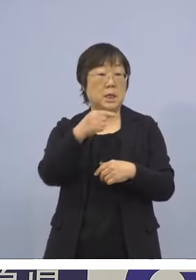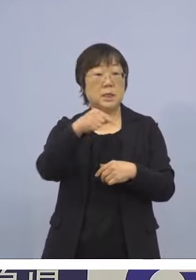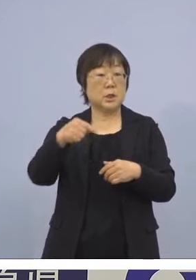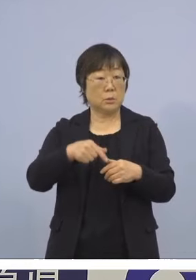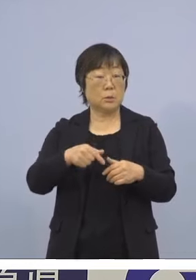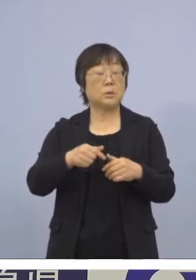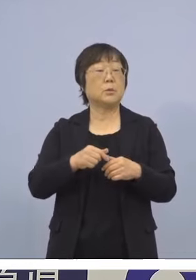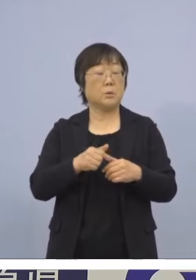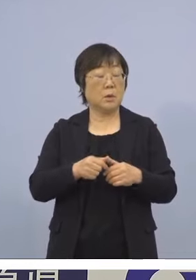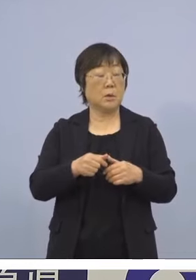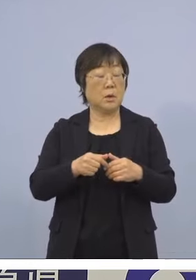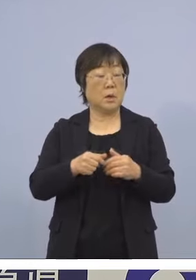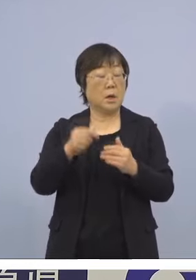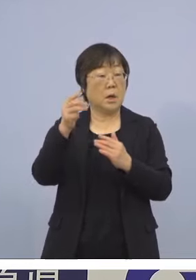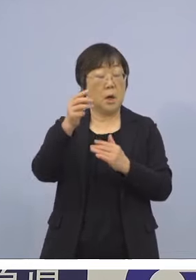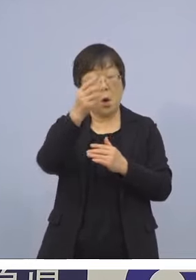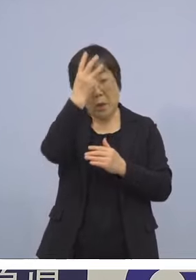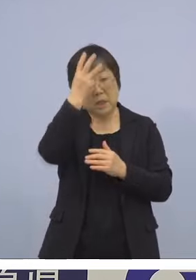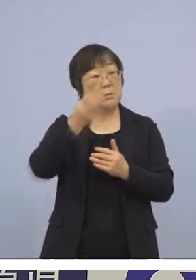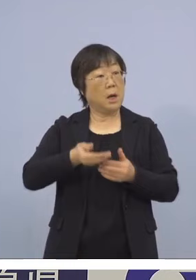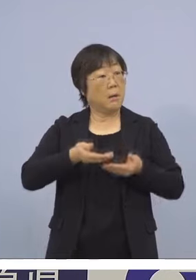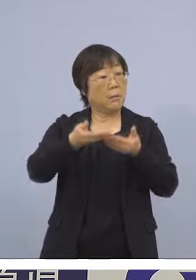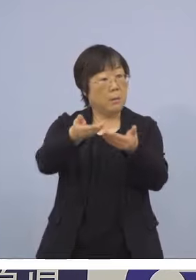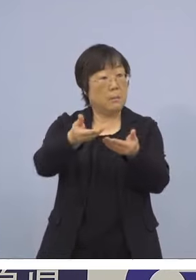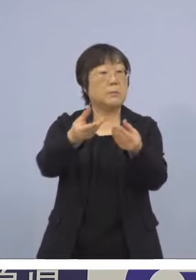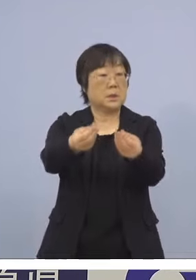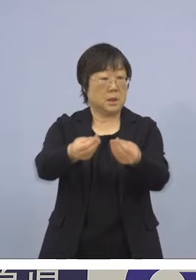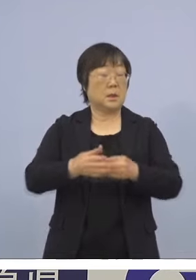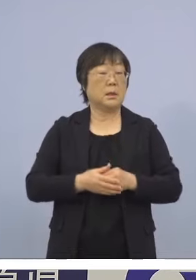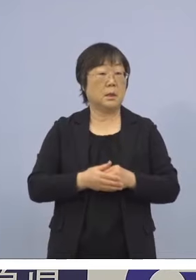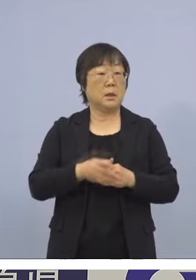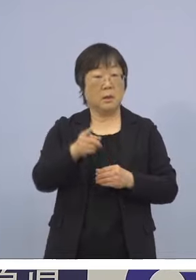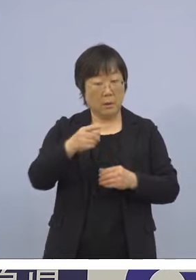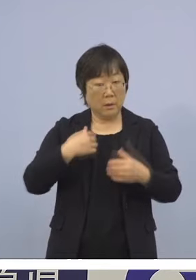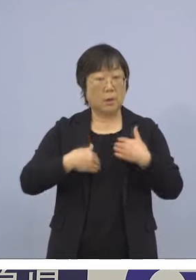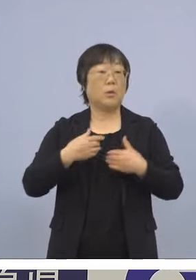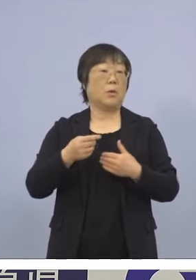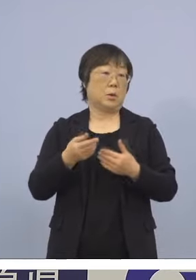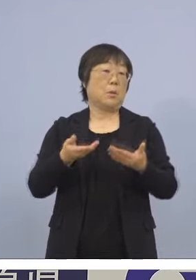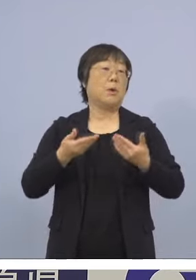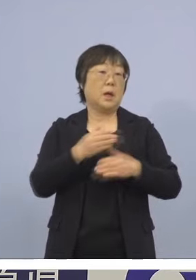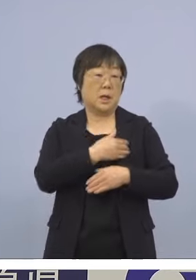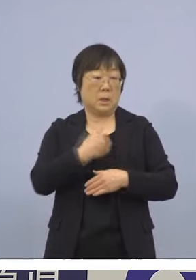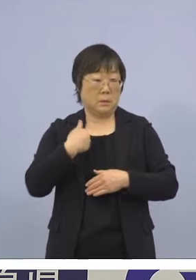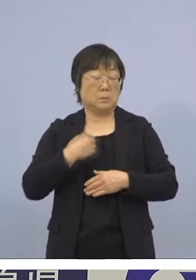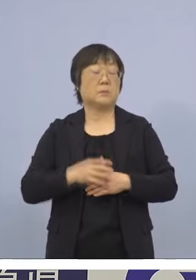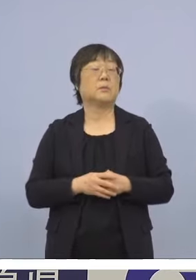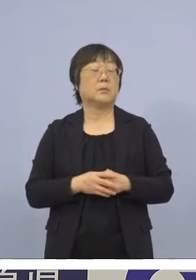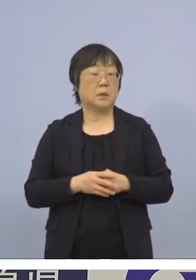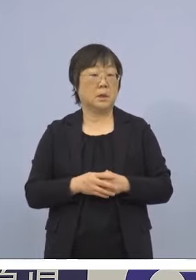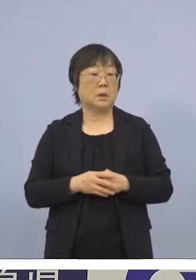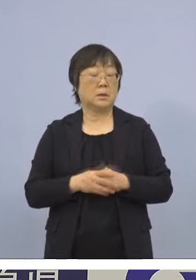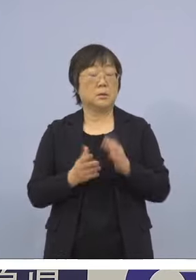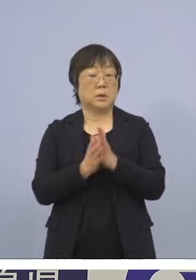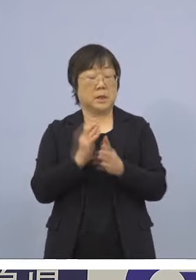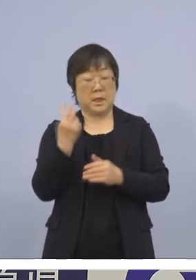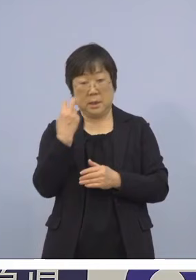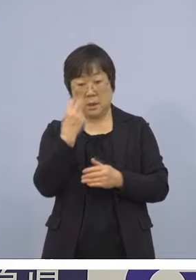輪島市被災地に搬送いたしまして大変喜ばれておりますが、こういったものの再チェ